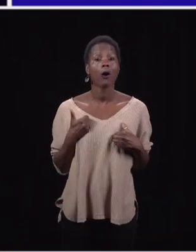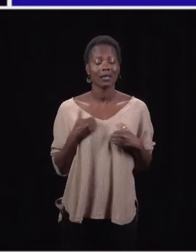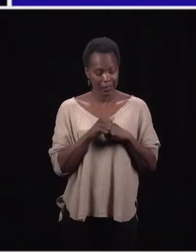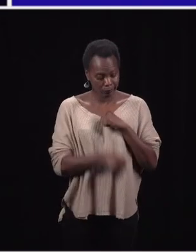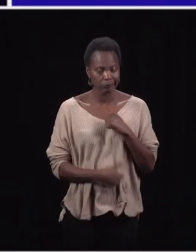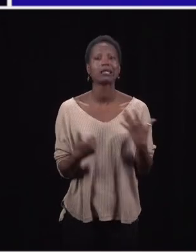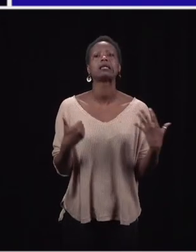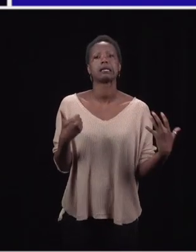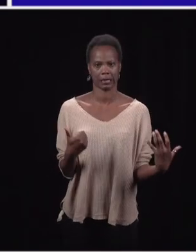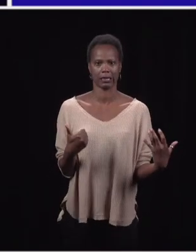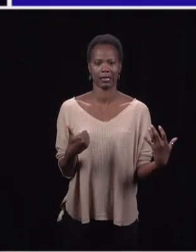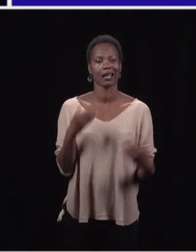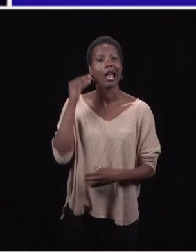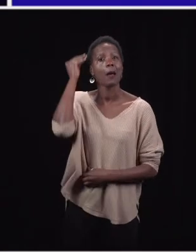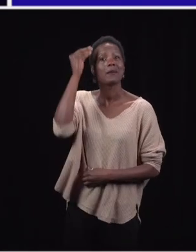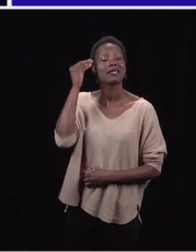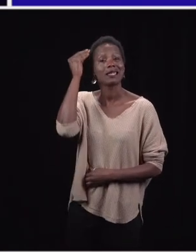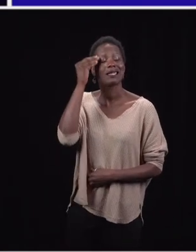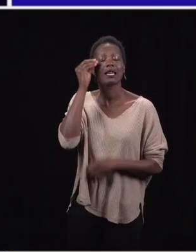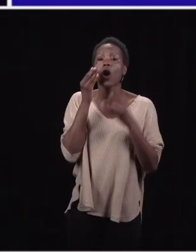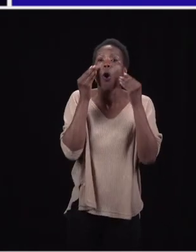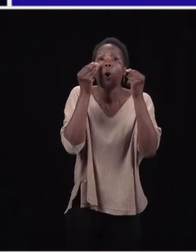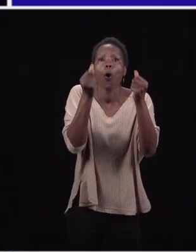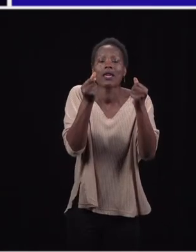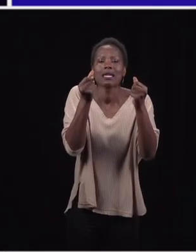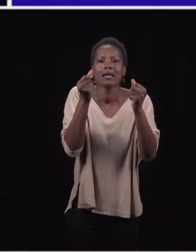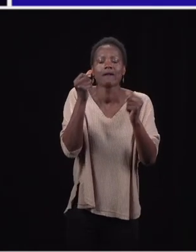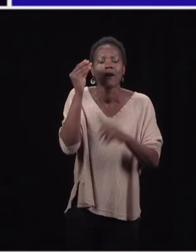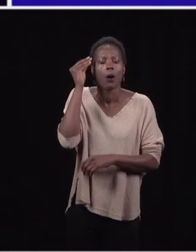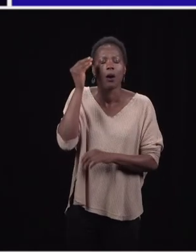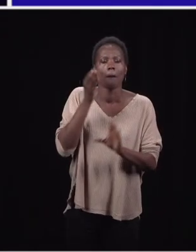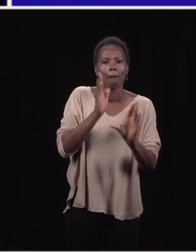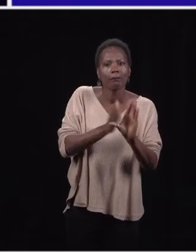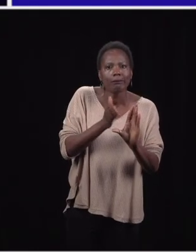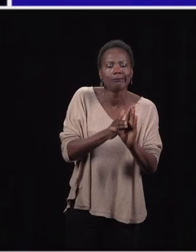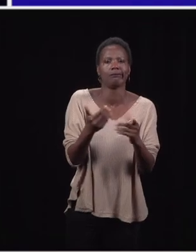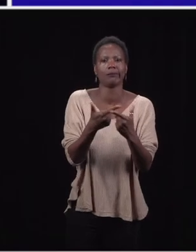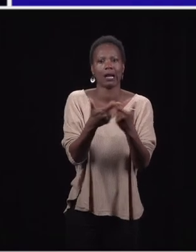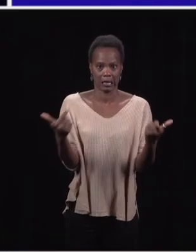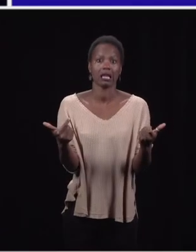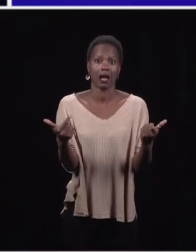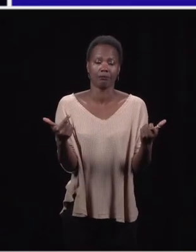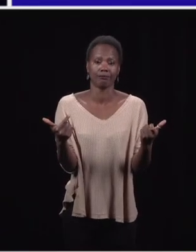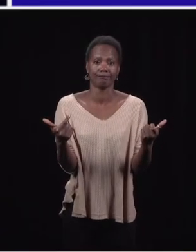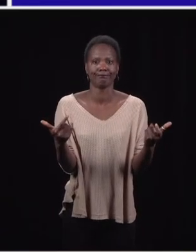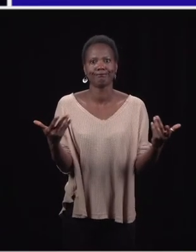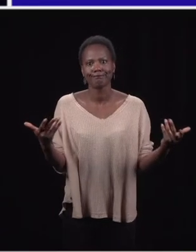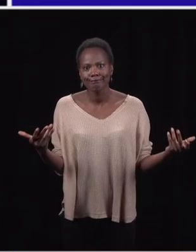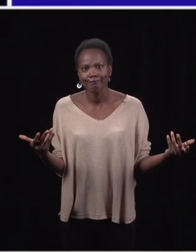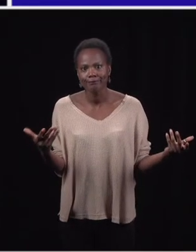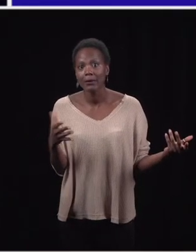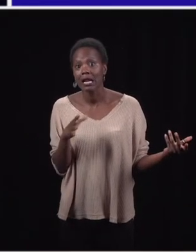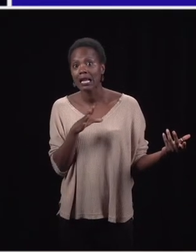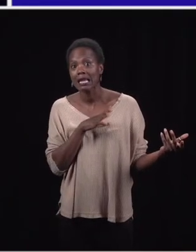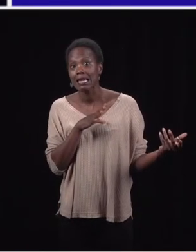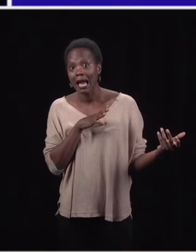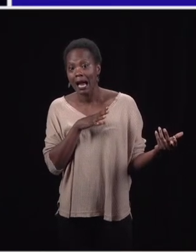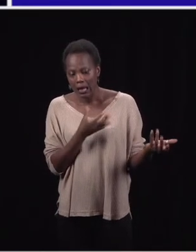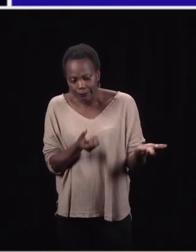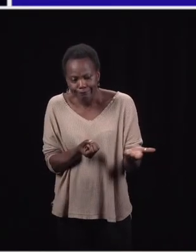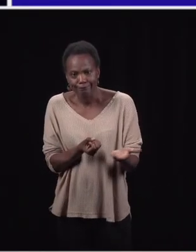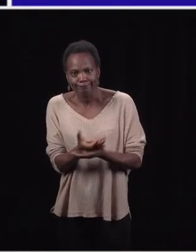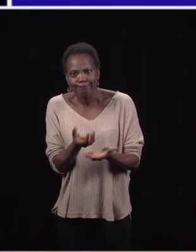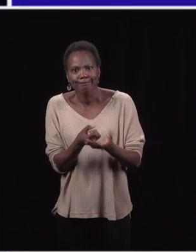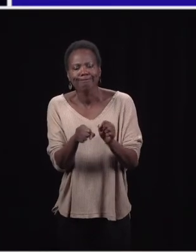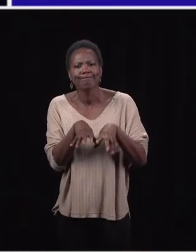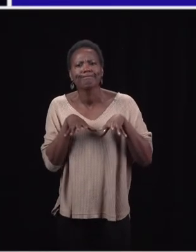cognitif mental les troubles sensoriels les troubles auditifs et je dirais il y a aussi je dirais une communication à faire autant